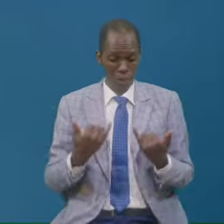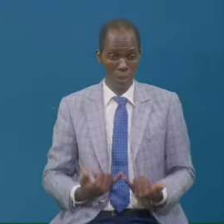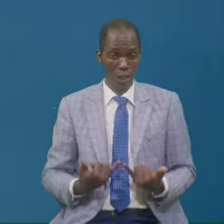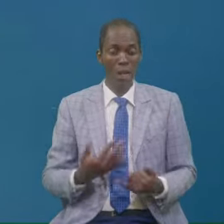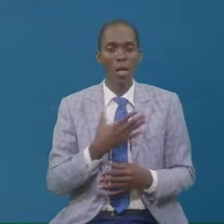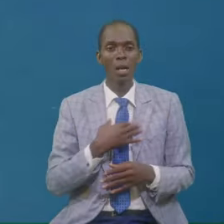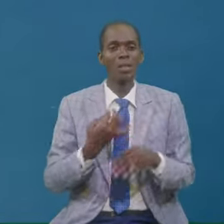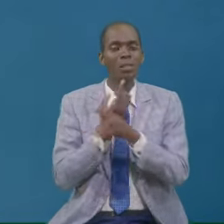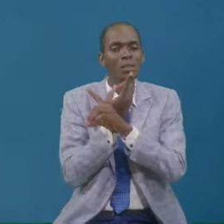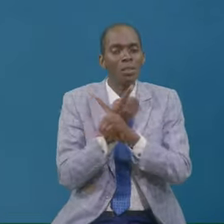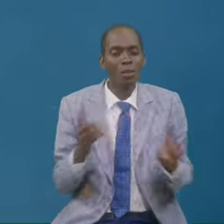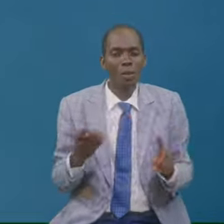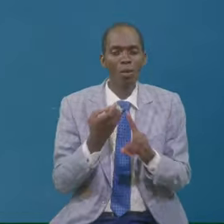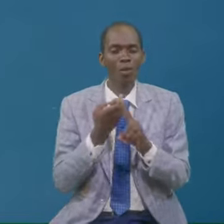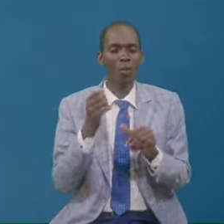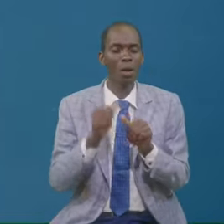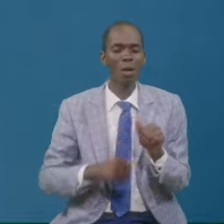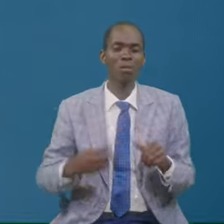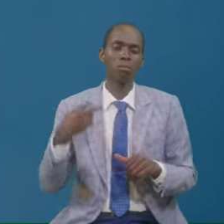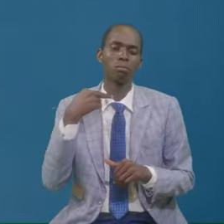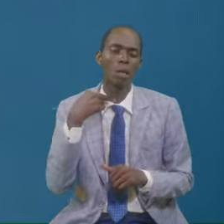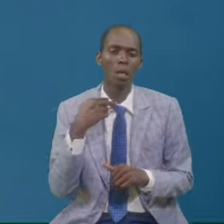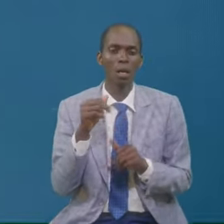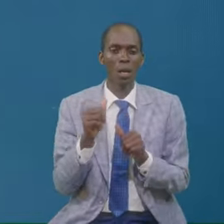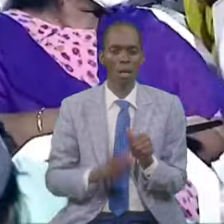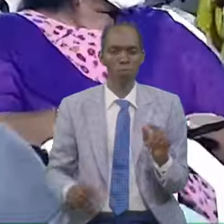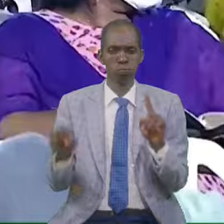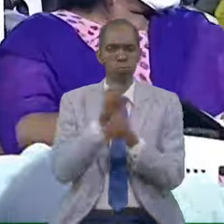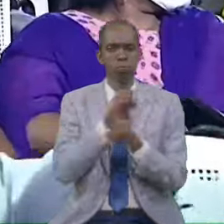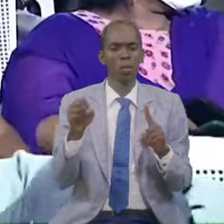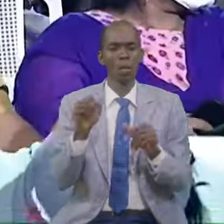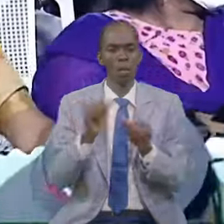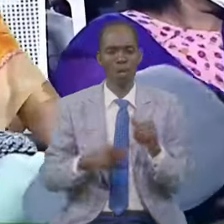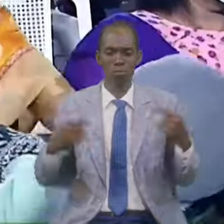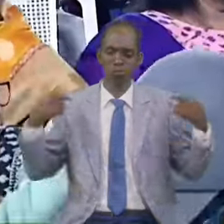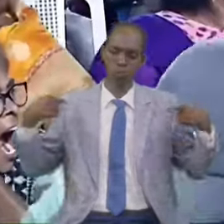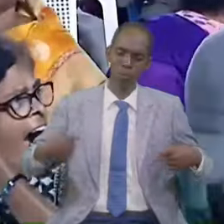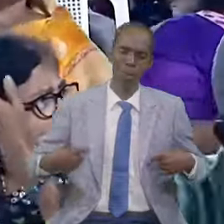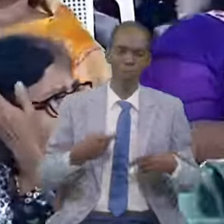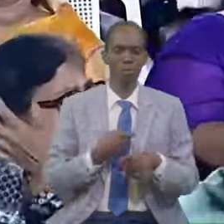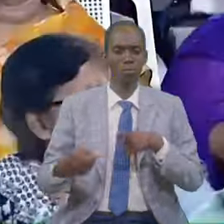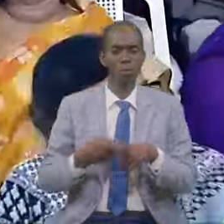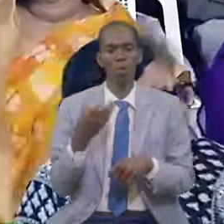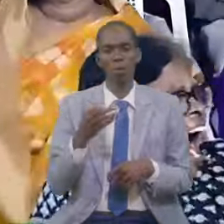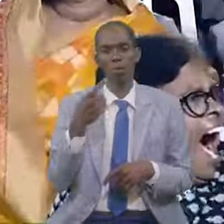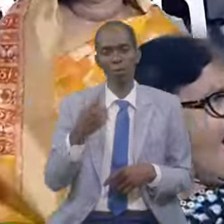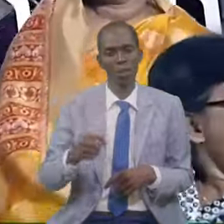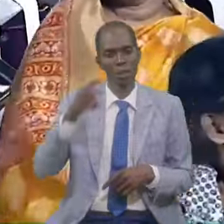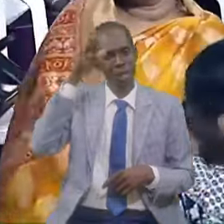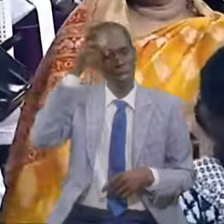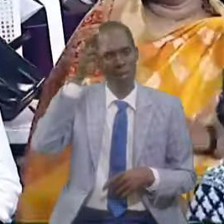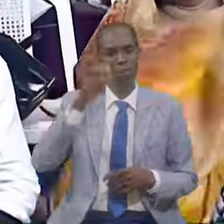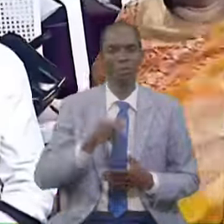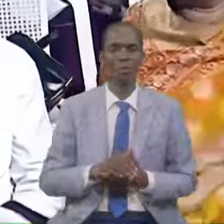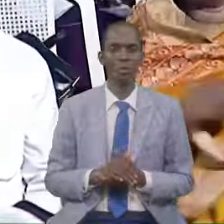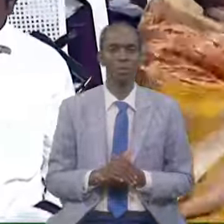from every yoke and every attack, affliction of the devil. ఇప్పుడు విశ్వసించండి, అపవాది యొక్క ప్రతి కాడి